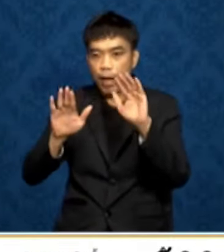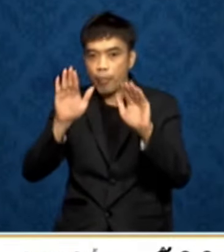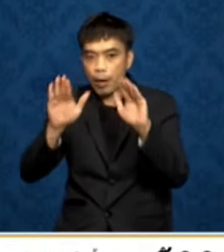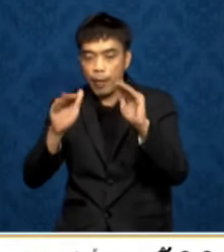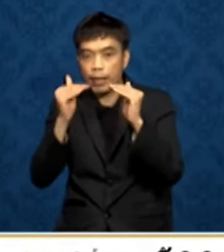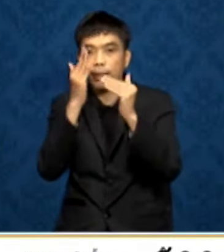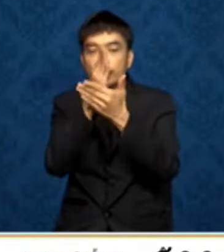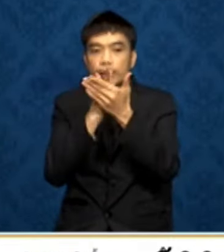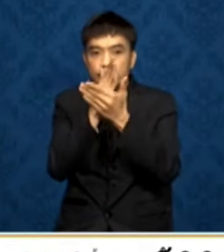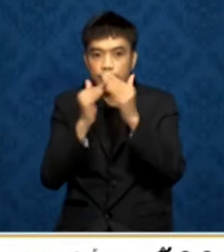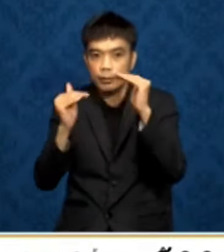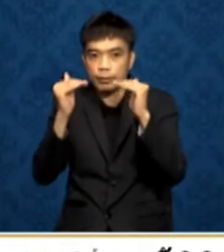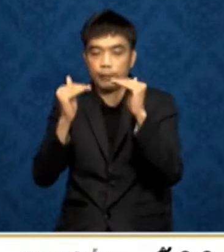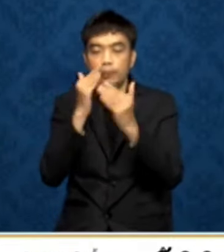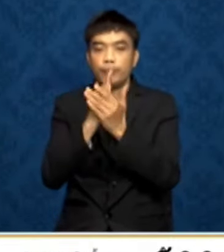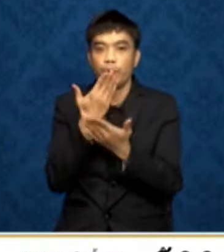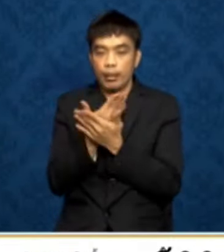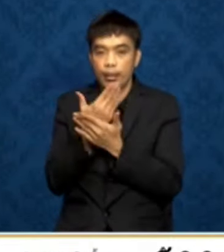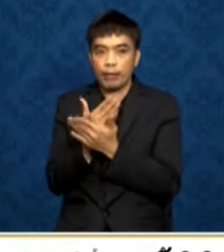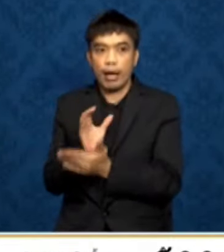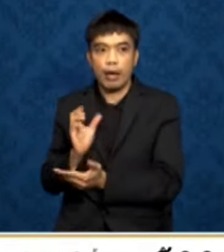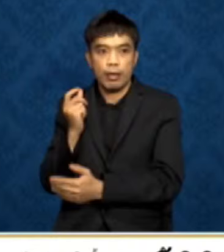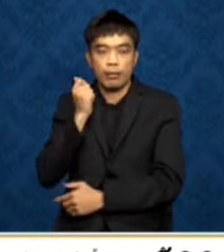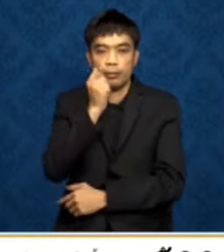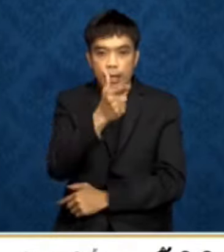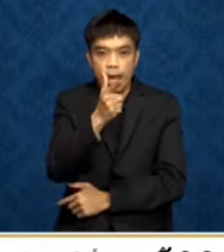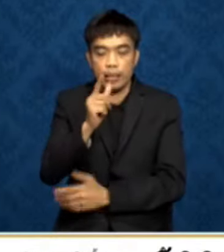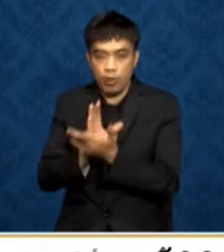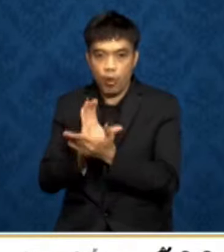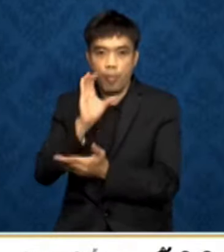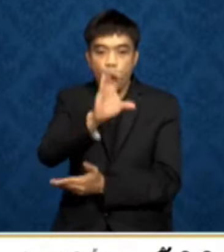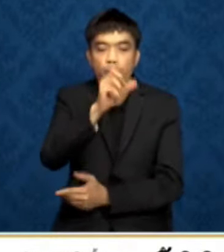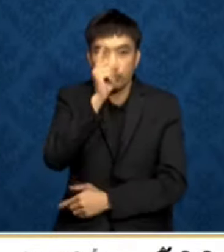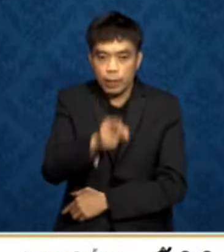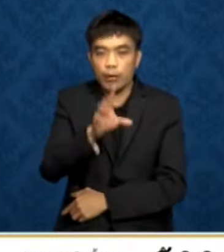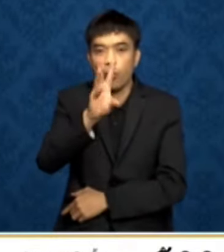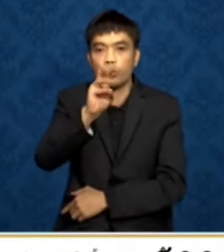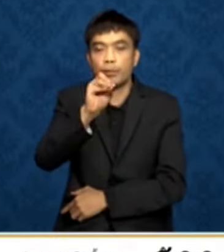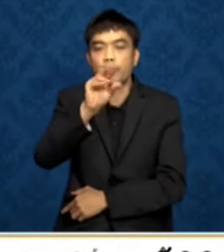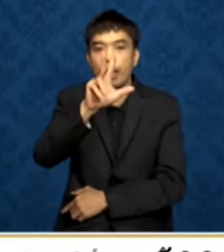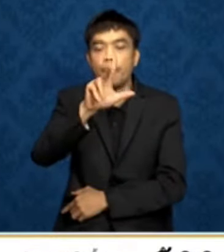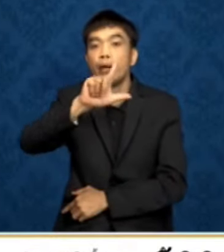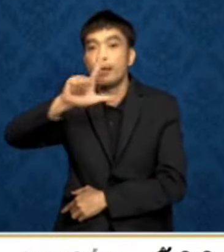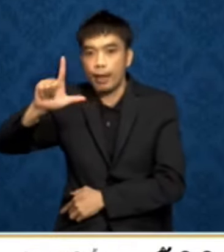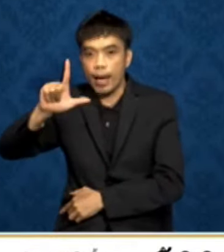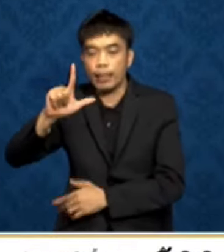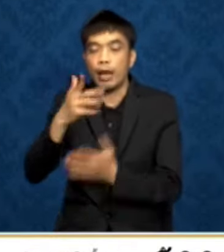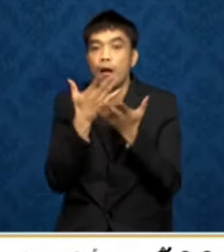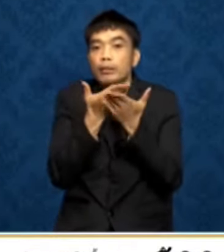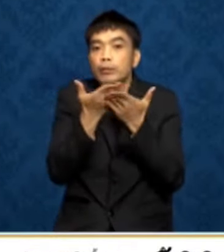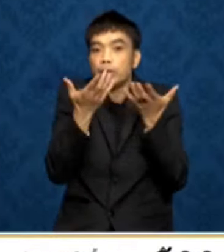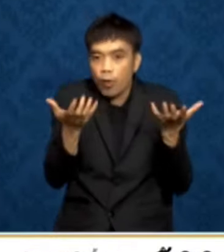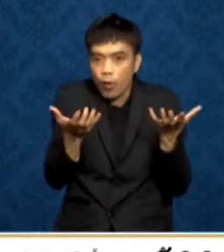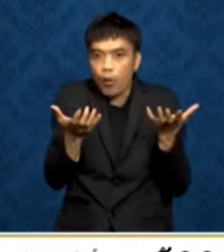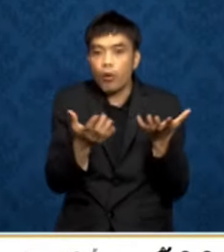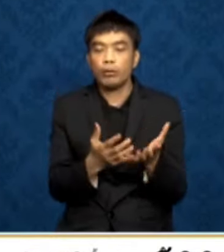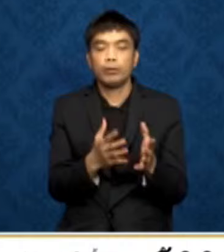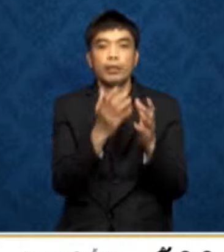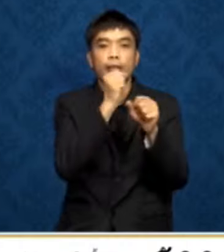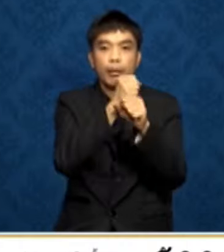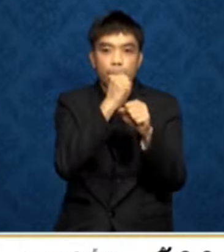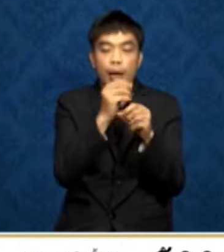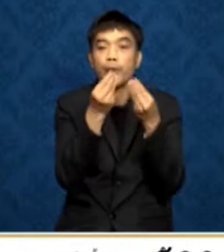ครึ่งซึ่งงบลงทุนที่ใช้ไป 63ล้านบาทในโครงการนี้ครับท่านประธานครับเป็นการซื้ออุปกรณ์ต่างๆเพื่ออำนวยความสะดวก